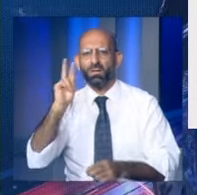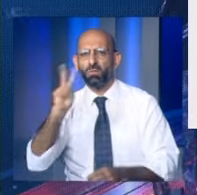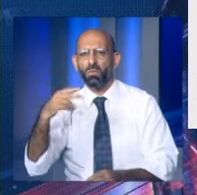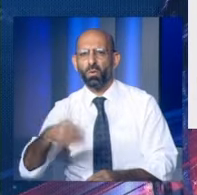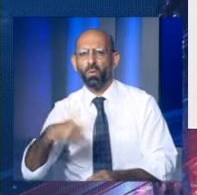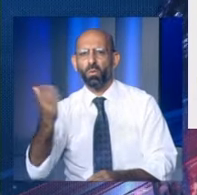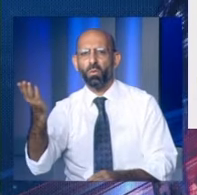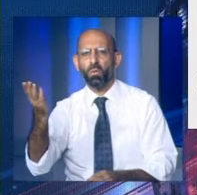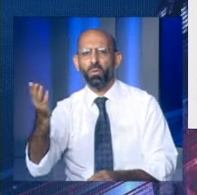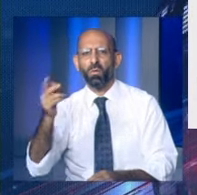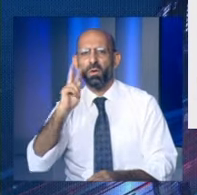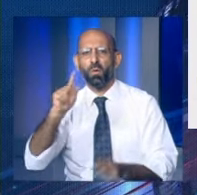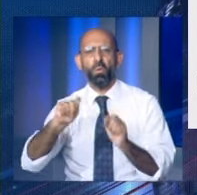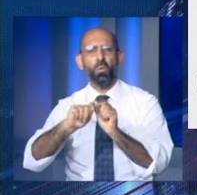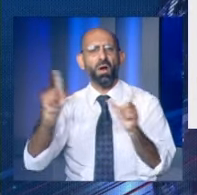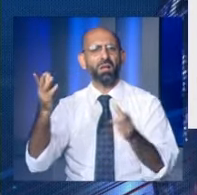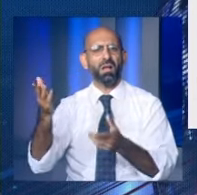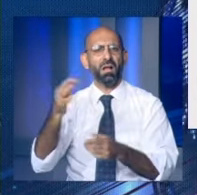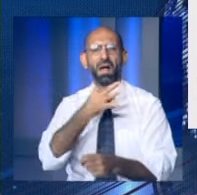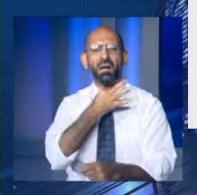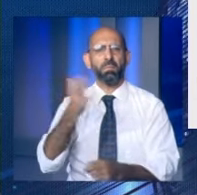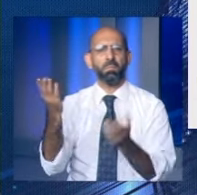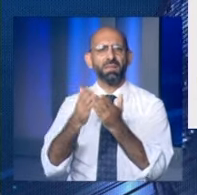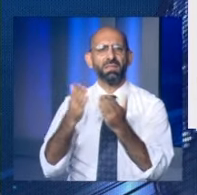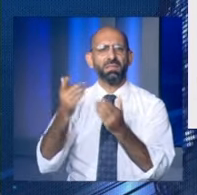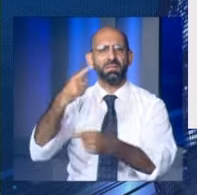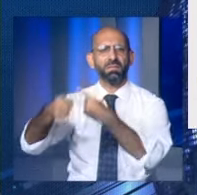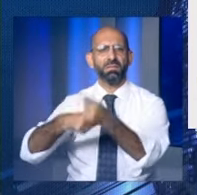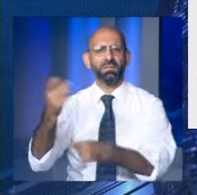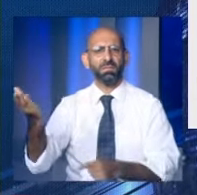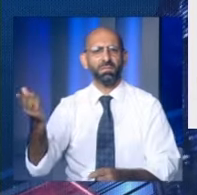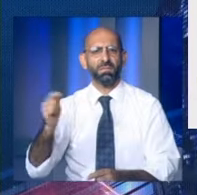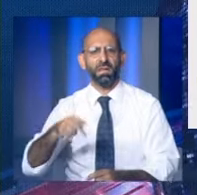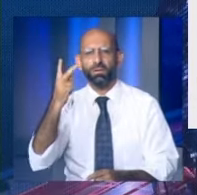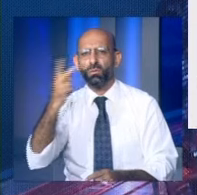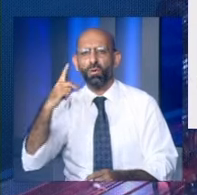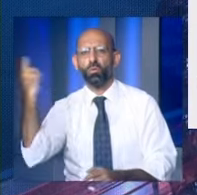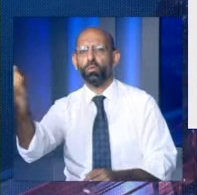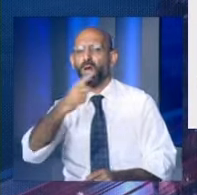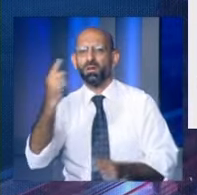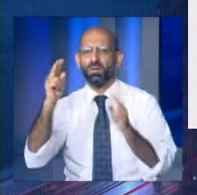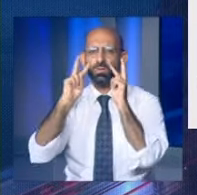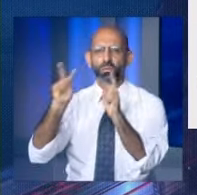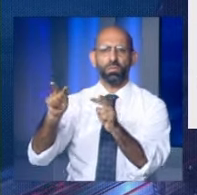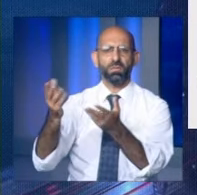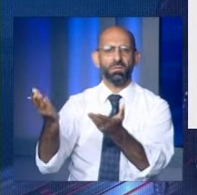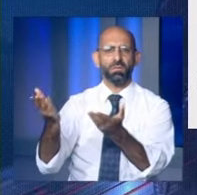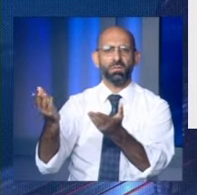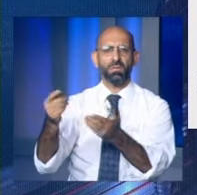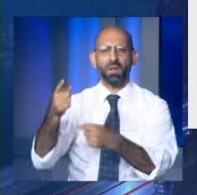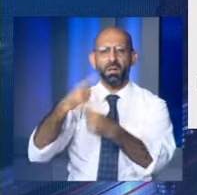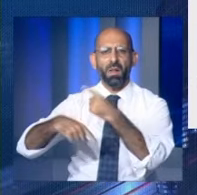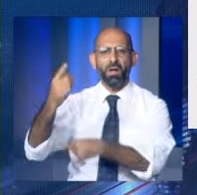شعبا عربيا عن بكرة أبيه في مصلاه ومشفاه ومدرسته ومأواه، وتدوس الشرائع الإنسانية الدولية كل